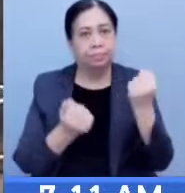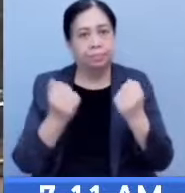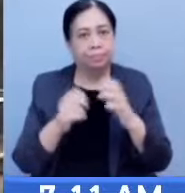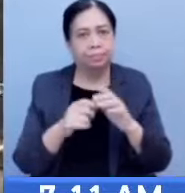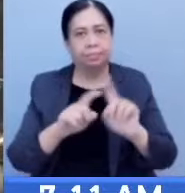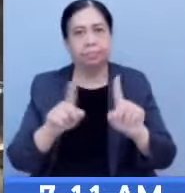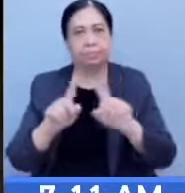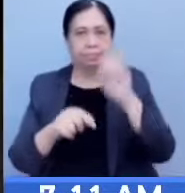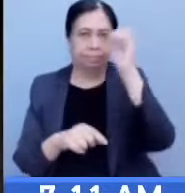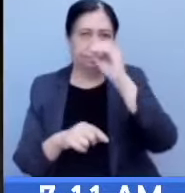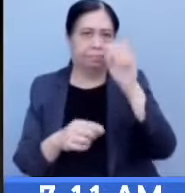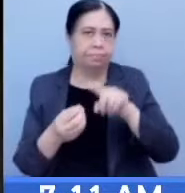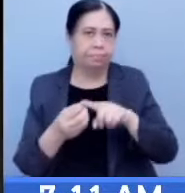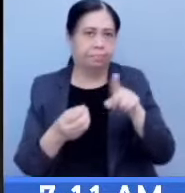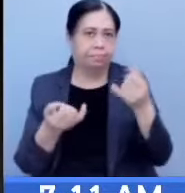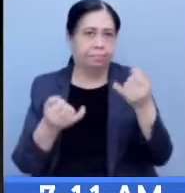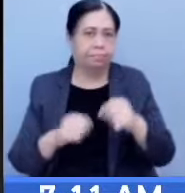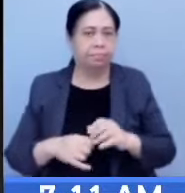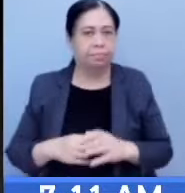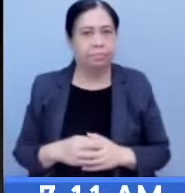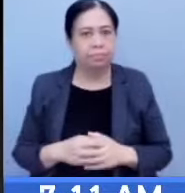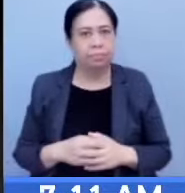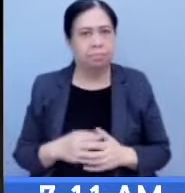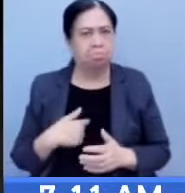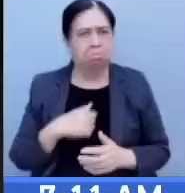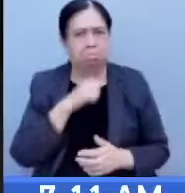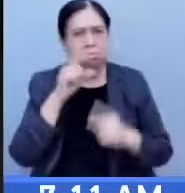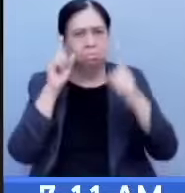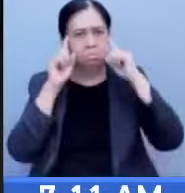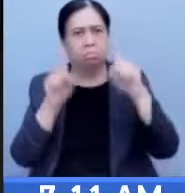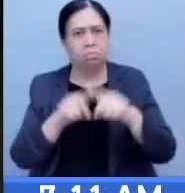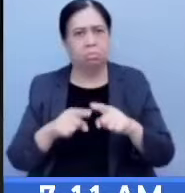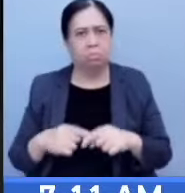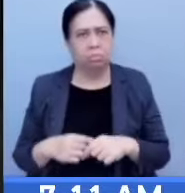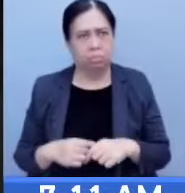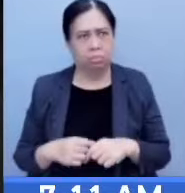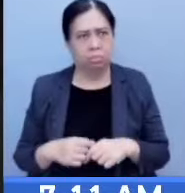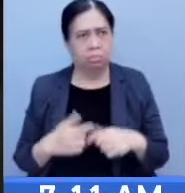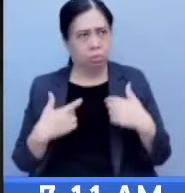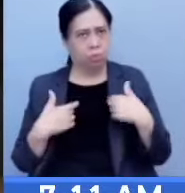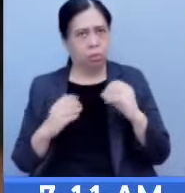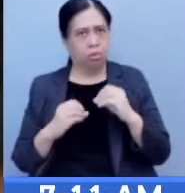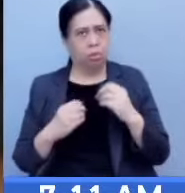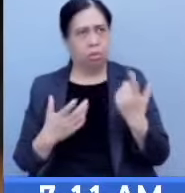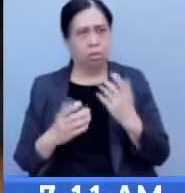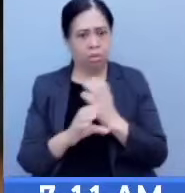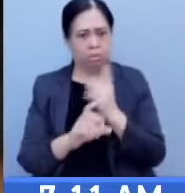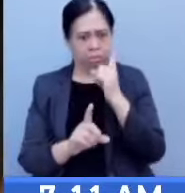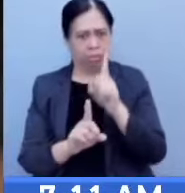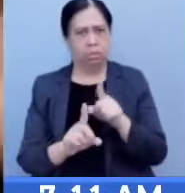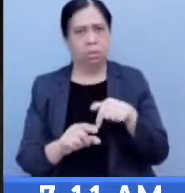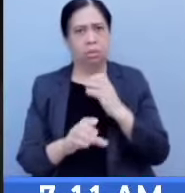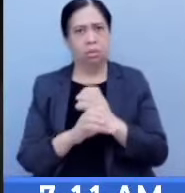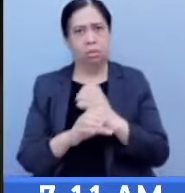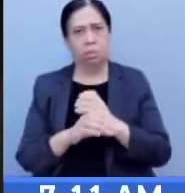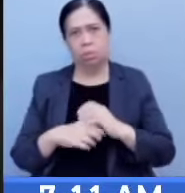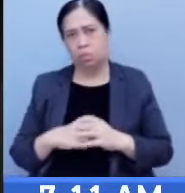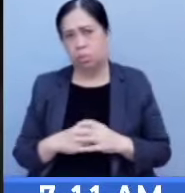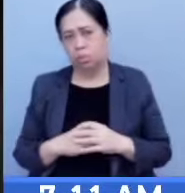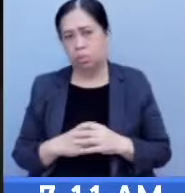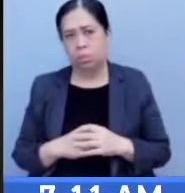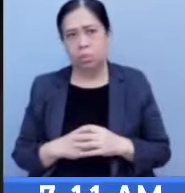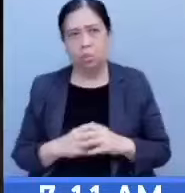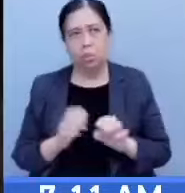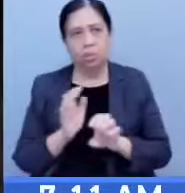kaugnay dyan. Eh, hindi ako pabor kasi wala naman akong ibang sasakyan. Eh. Katulad ko, galing